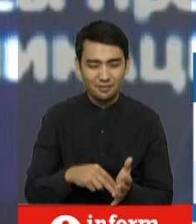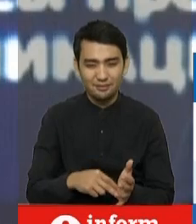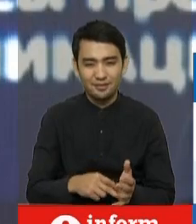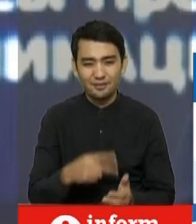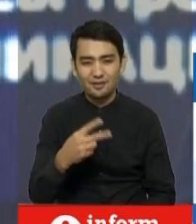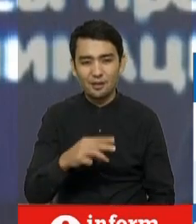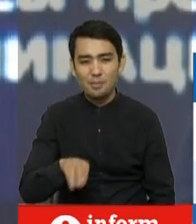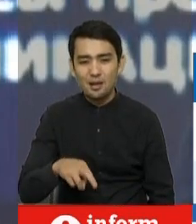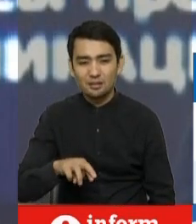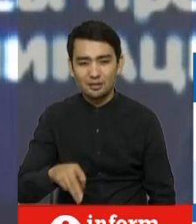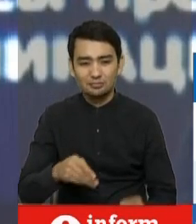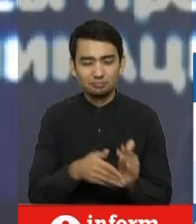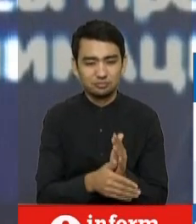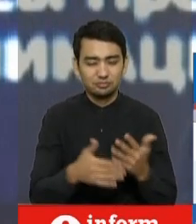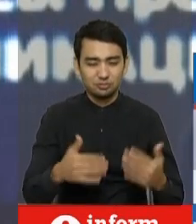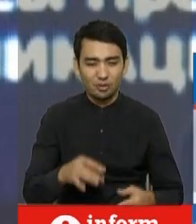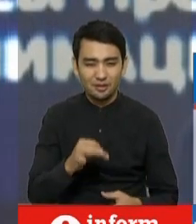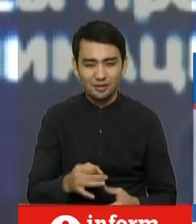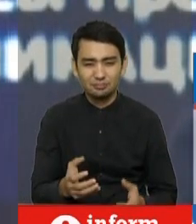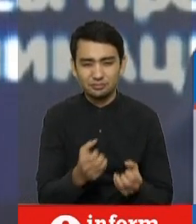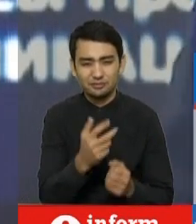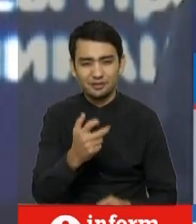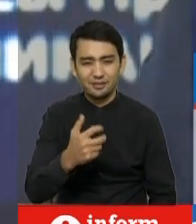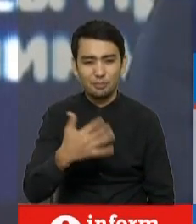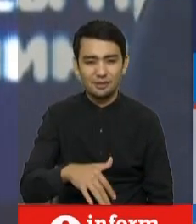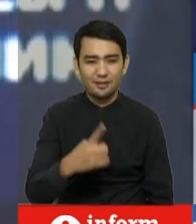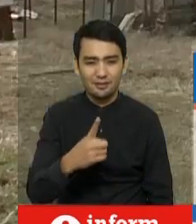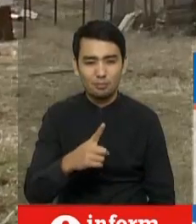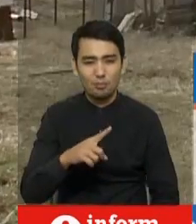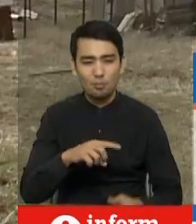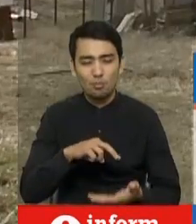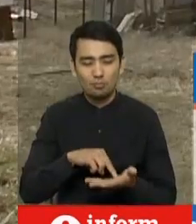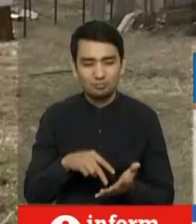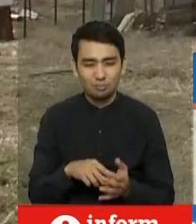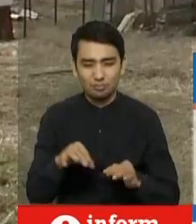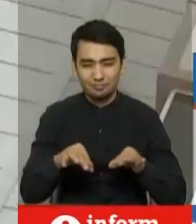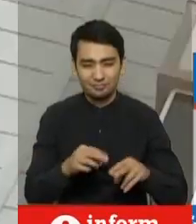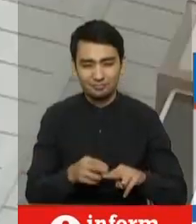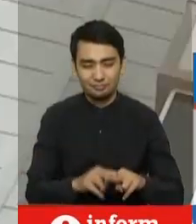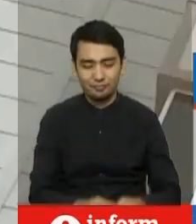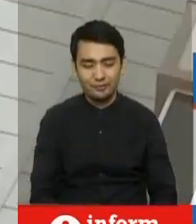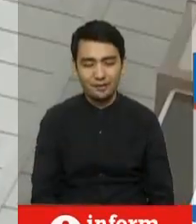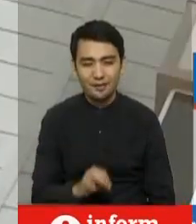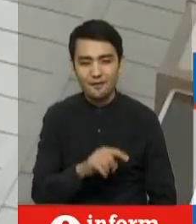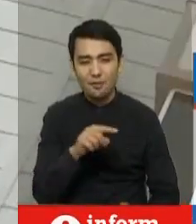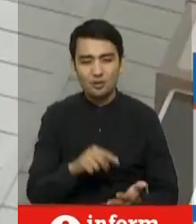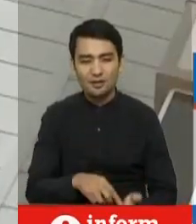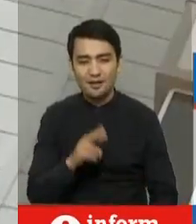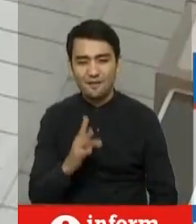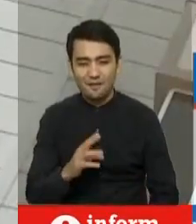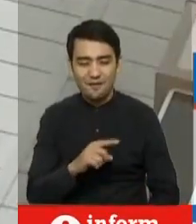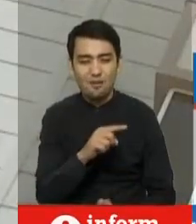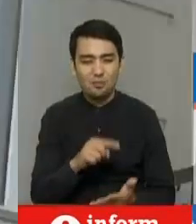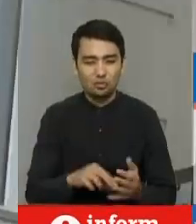млрд тенге за счётный период поддержано 3351 проект для решения квартирного вопроса в городе строится 100